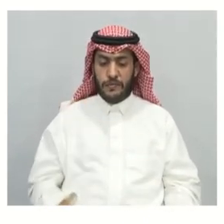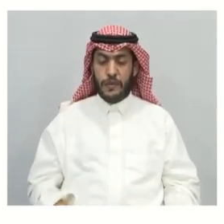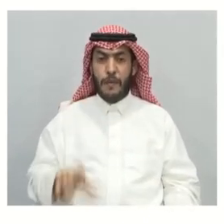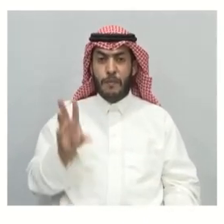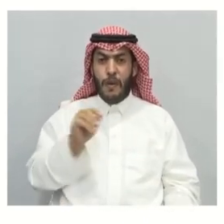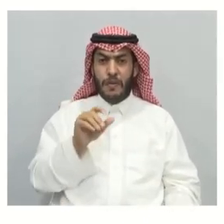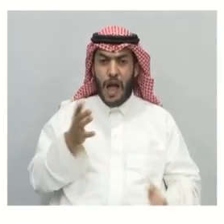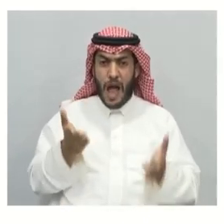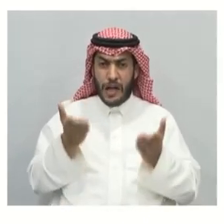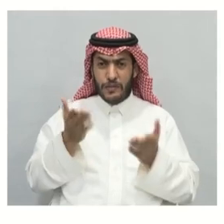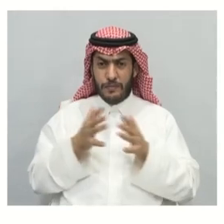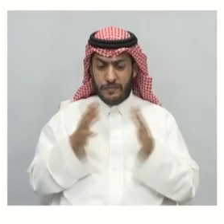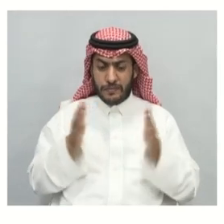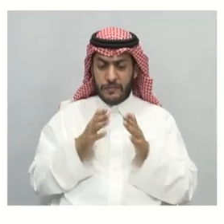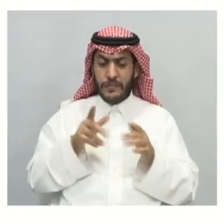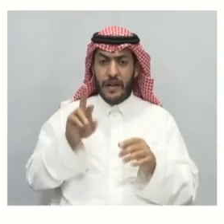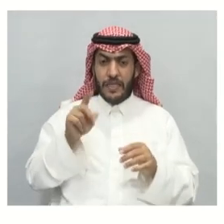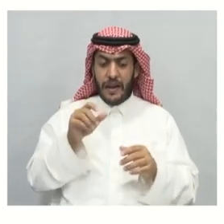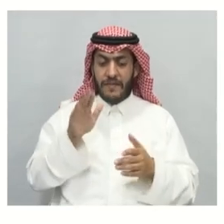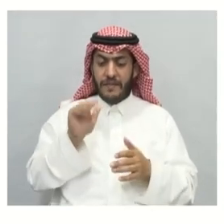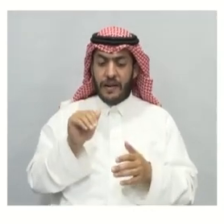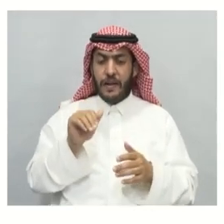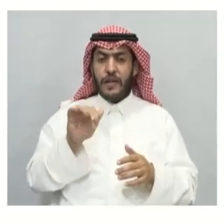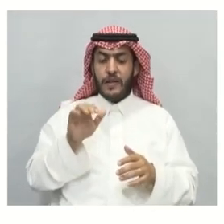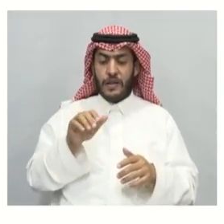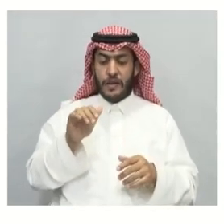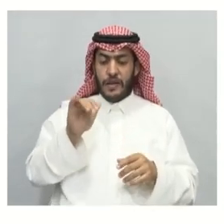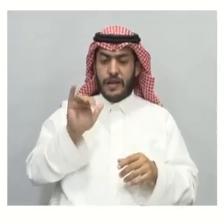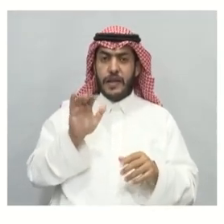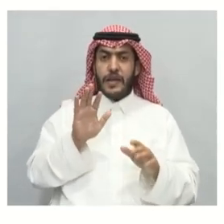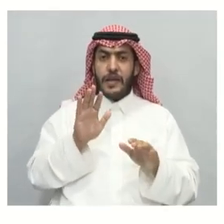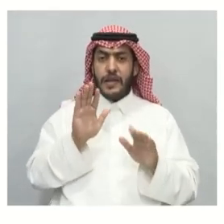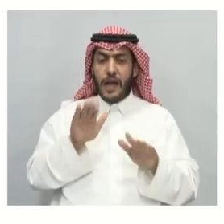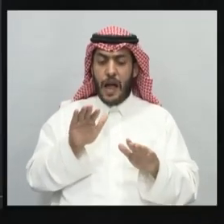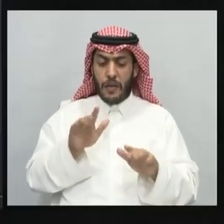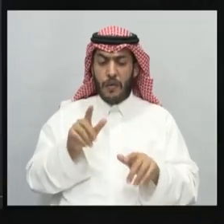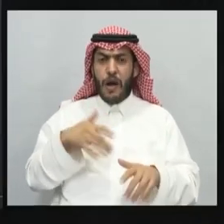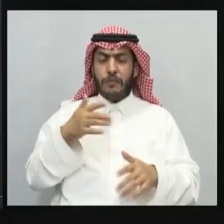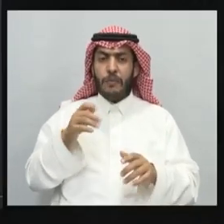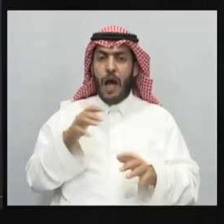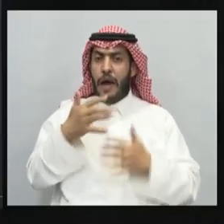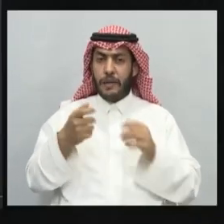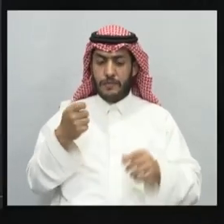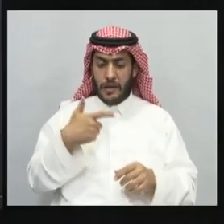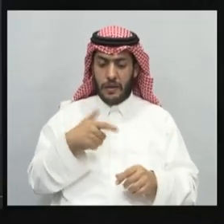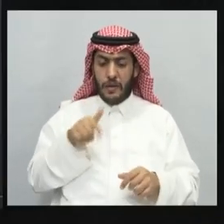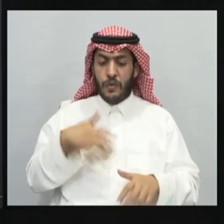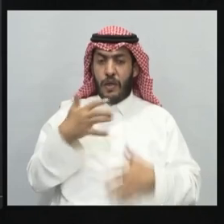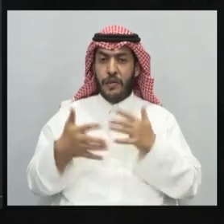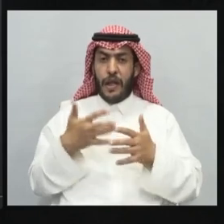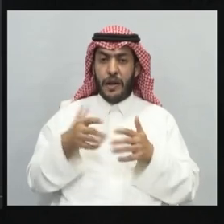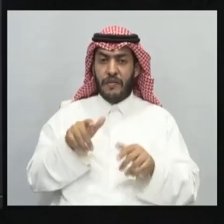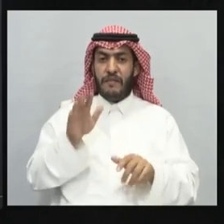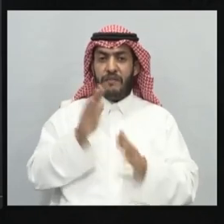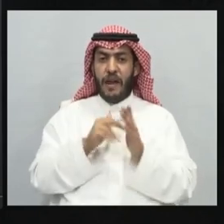ان معظم حجم الذره فراغ يحتوي على الكترونات سريعه الحركه وهي تتحرك